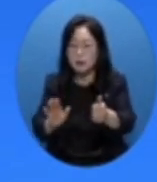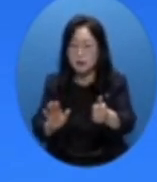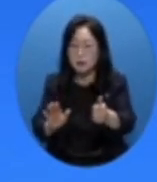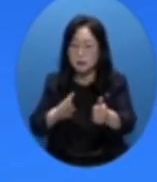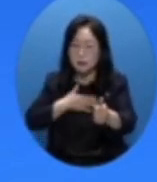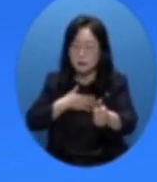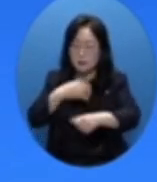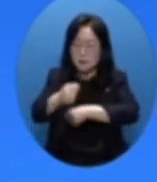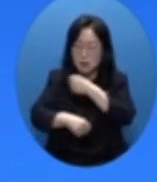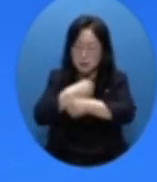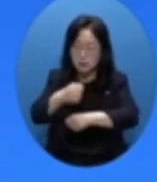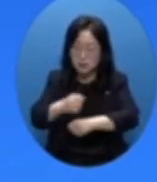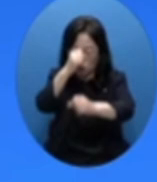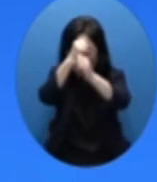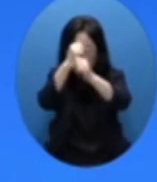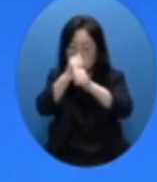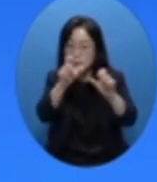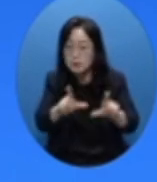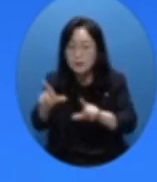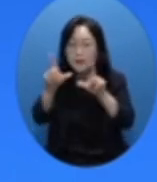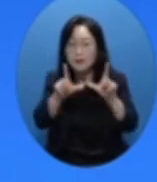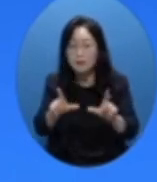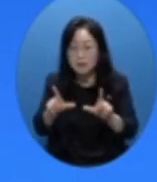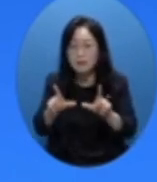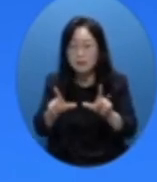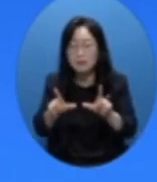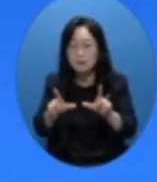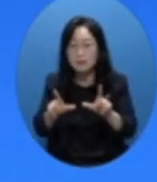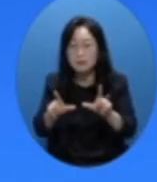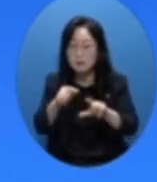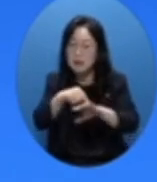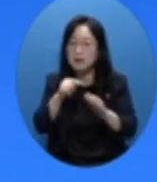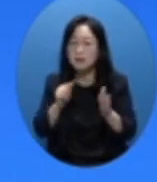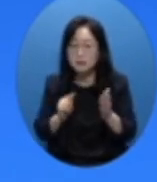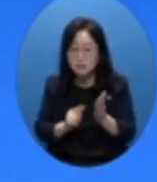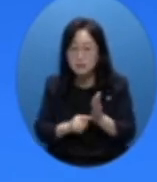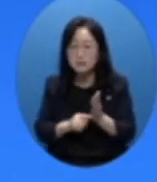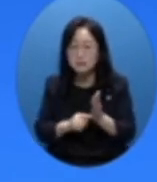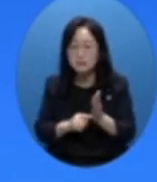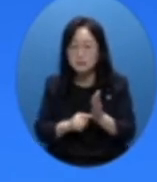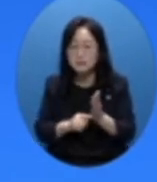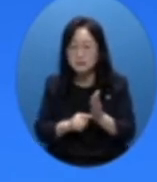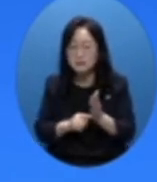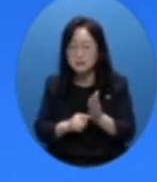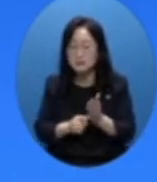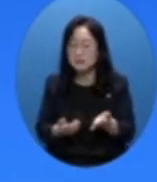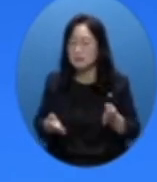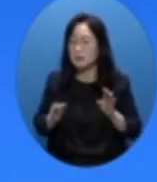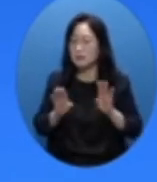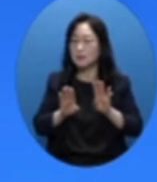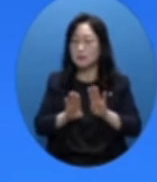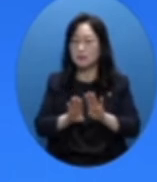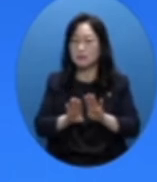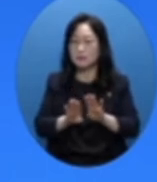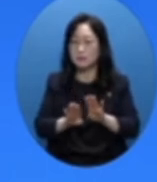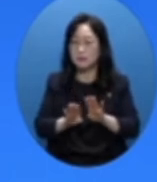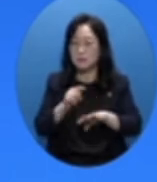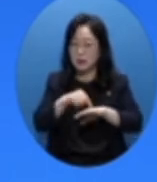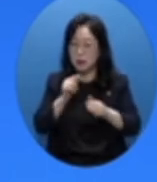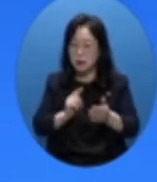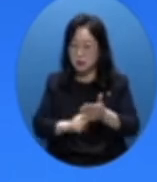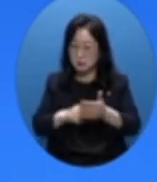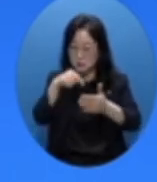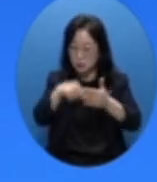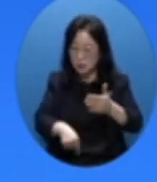내멋대로 살아가는 그러한 밤에 누리자 친 심적 매개로 살고